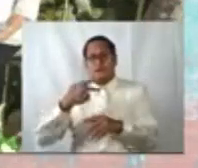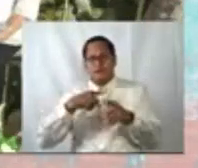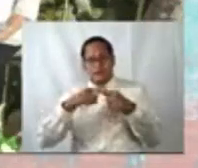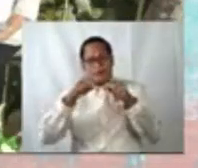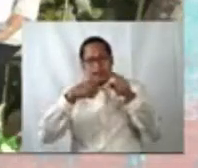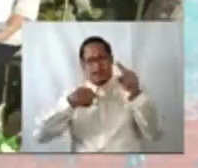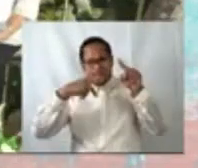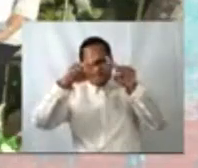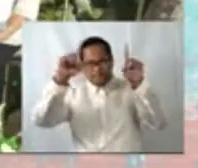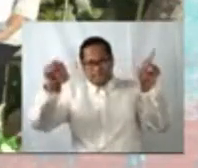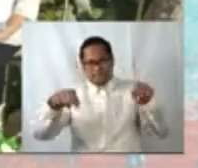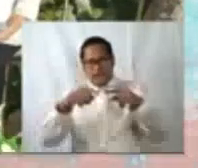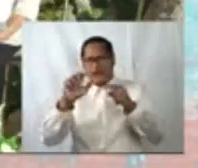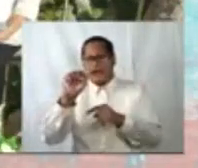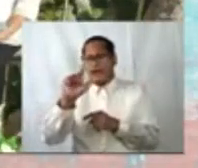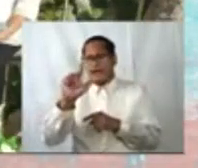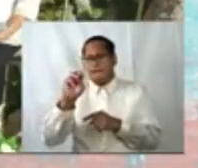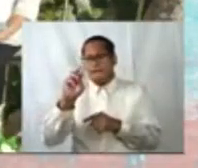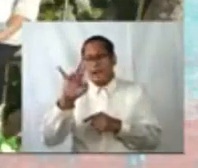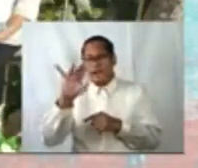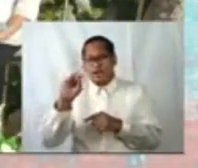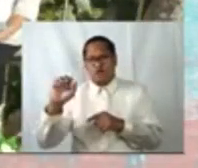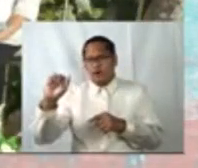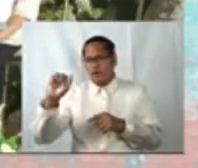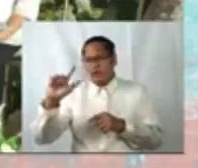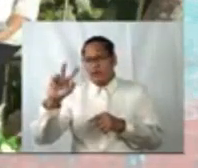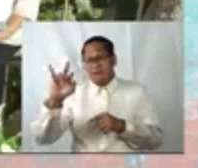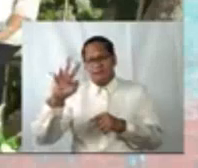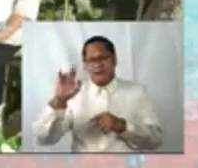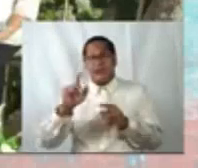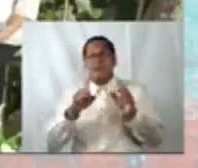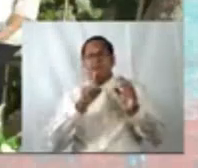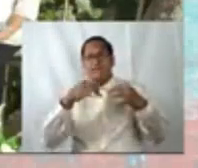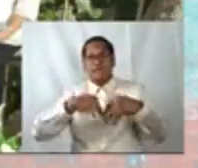Mariano Alvarez na itinatag